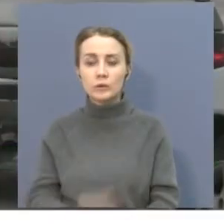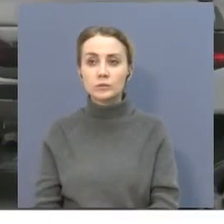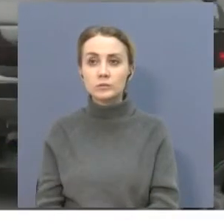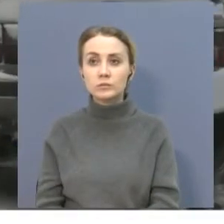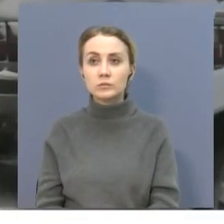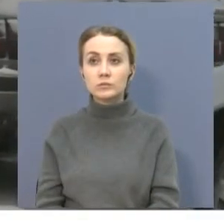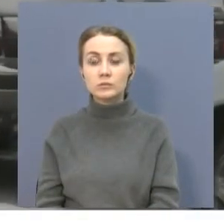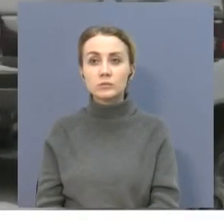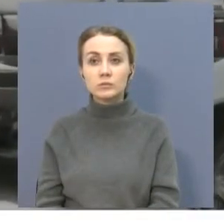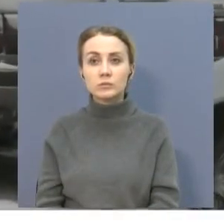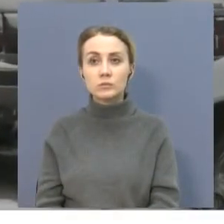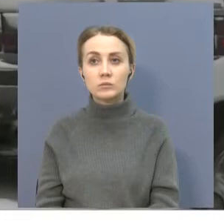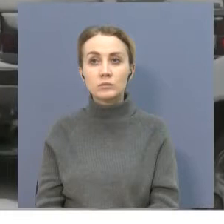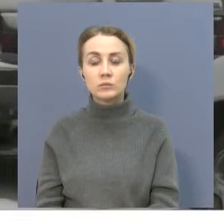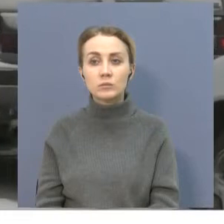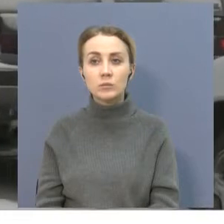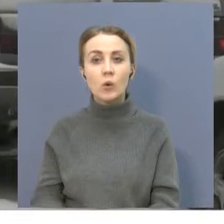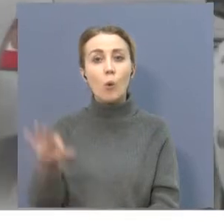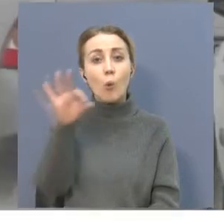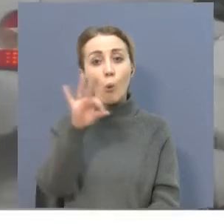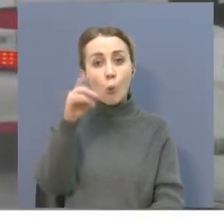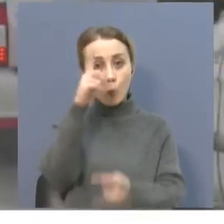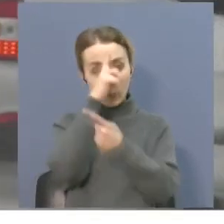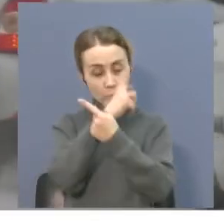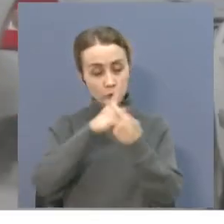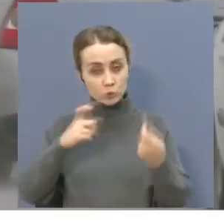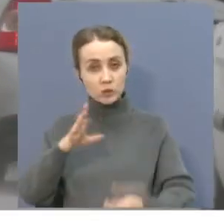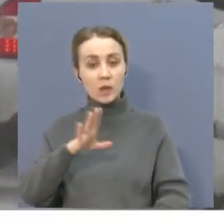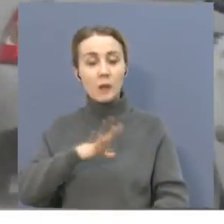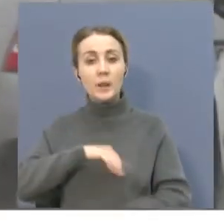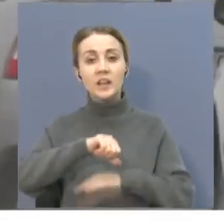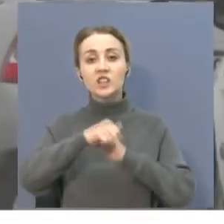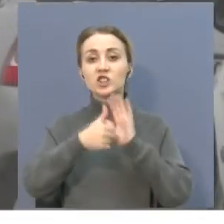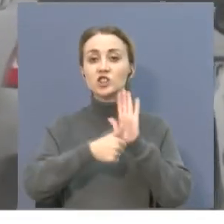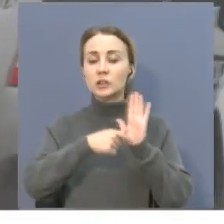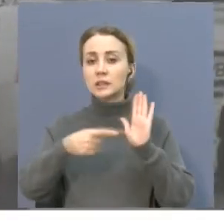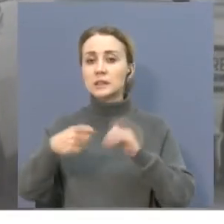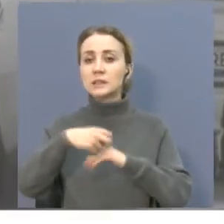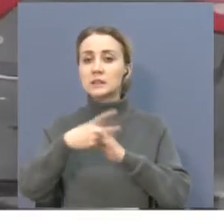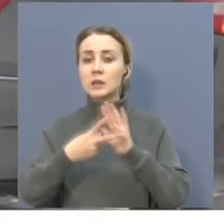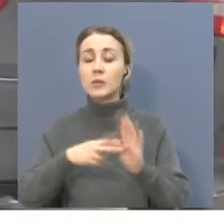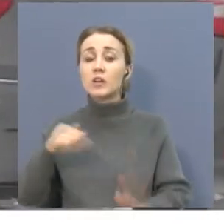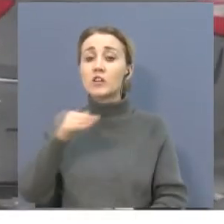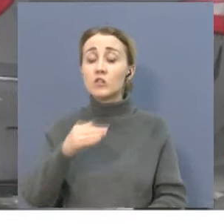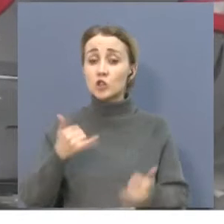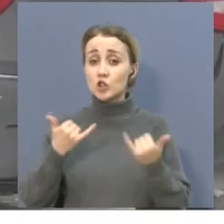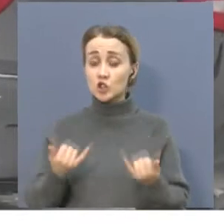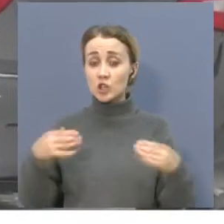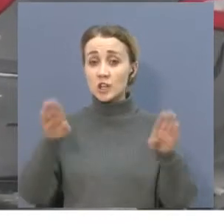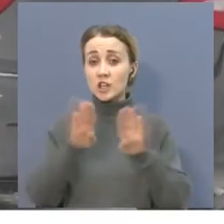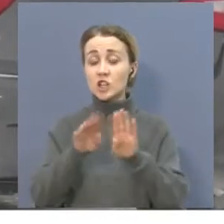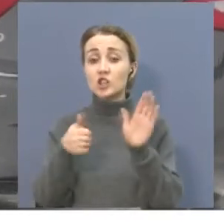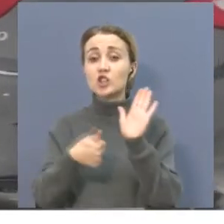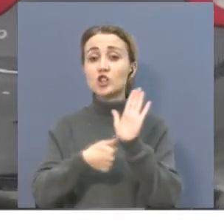Төтенше жағдай мен ауа райын болжау қызметі бірнеше күн бойы алдын ала дабыл қақты. Қазіргі уақытта республикалық маңызы бар